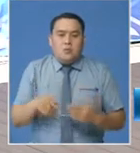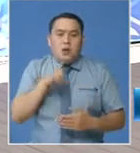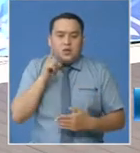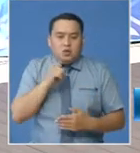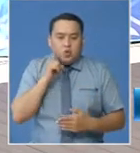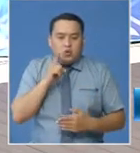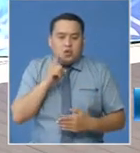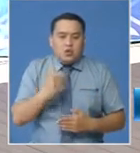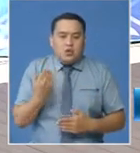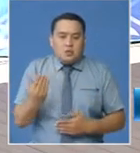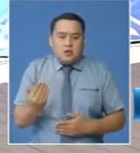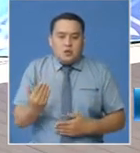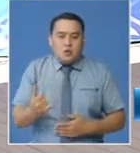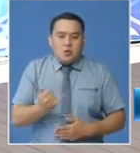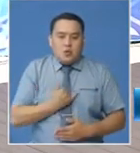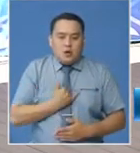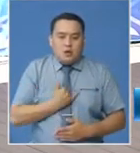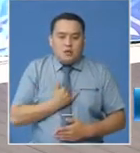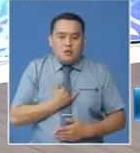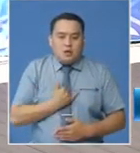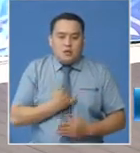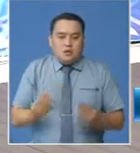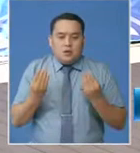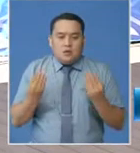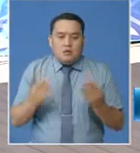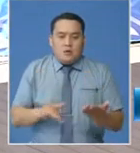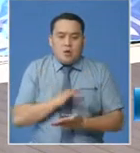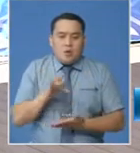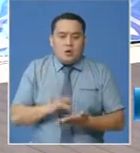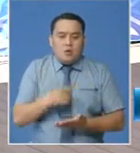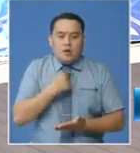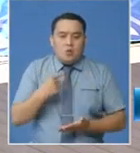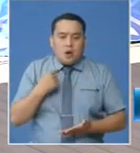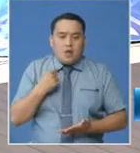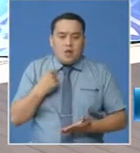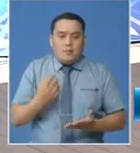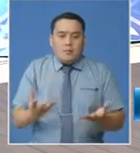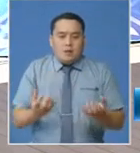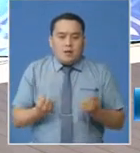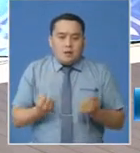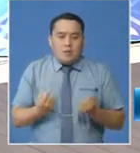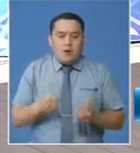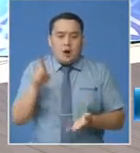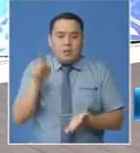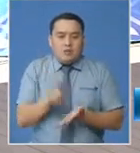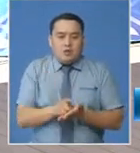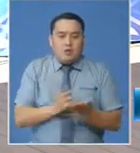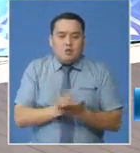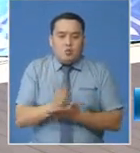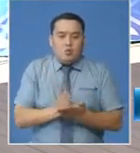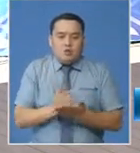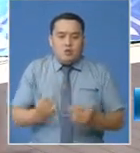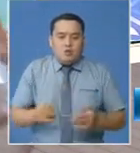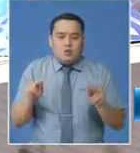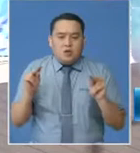молодежь, вот именно у нас, в нашем замечательном городе Салтыкургане, приняв военную присягу,